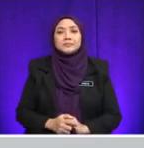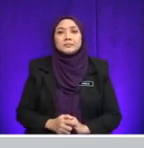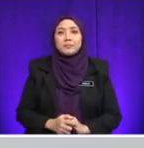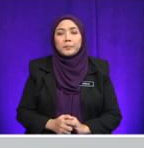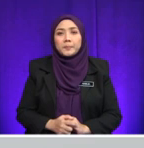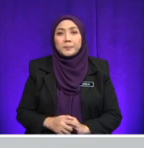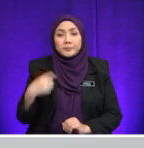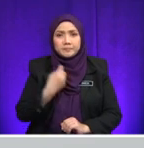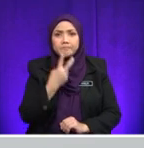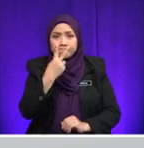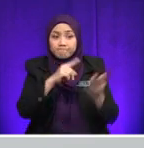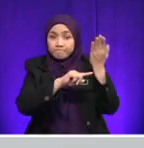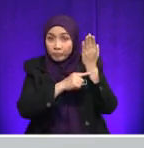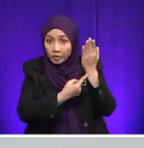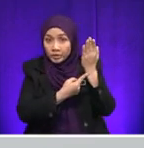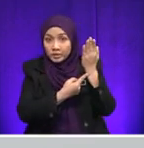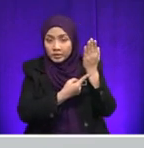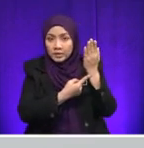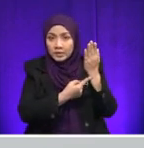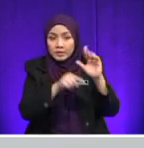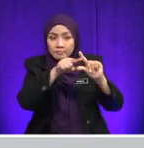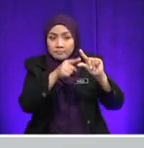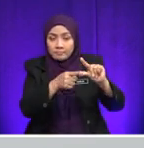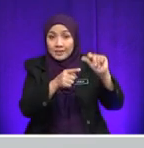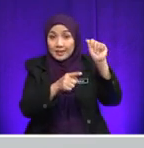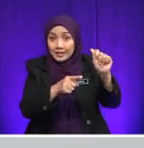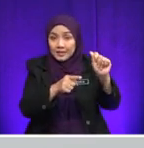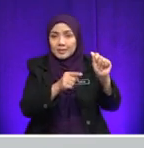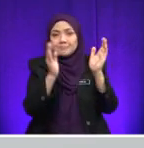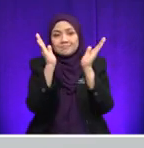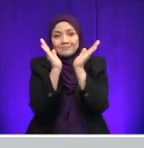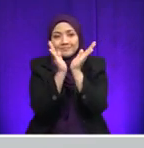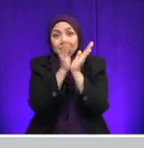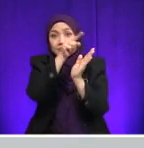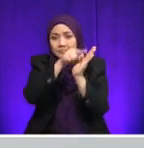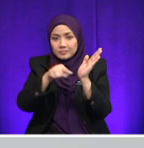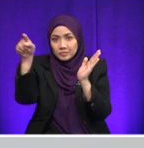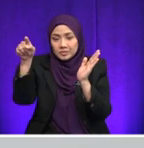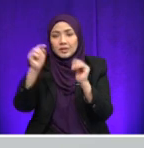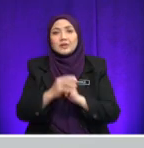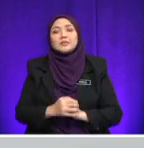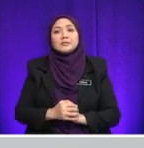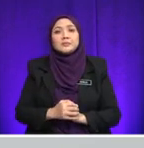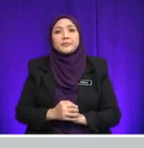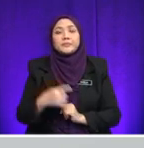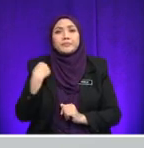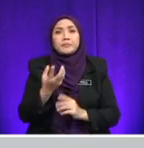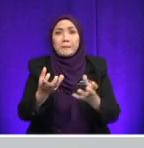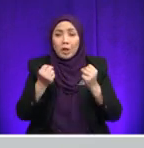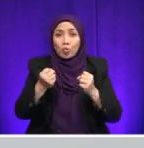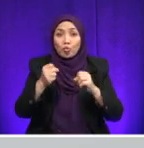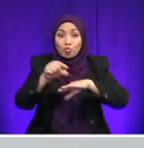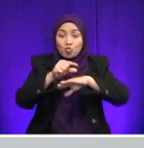Tengok balik oke Ini sudah e merupakan sudut cakram jadi kita tidak menggunakan segitiga bersudut